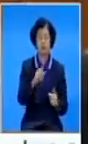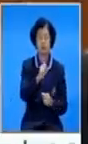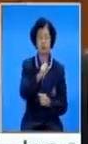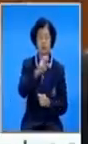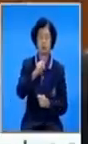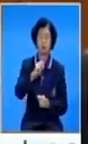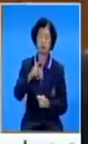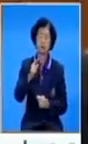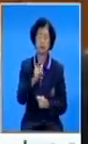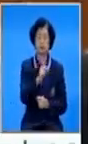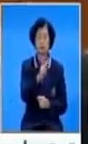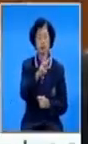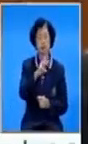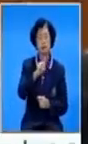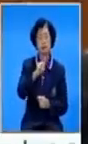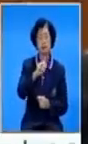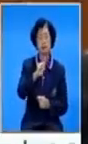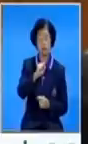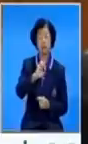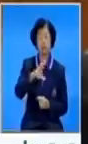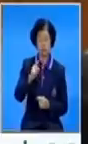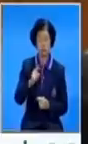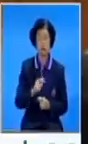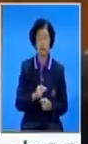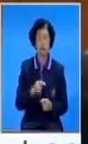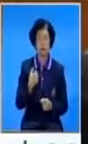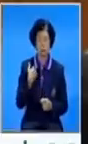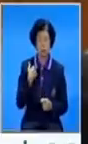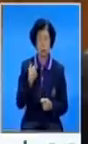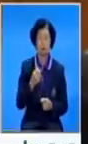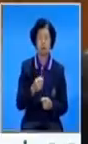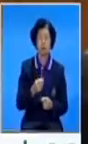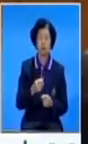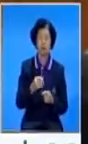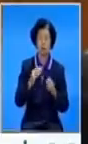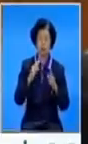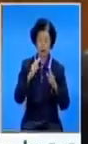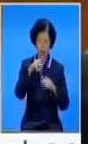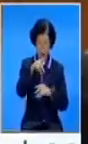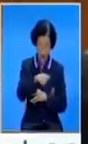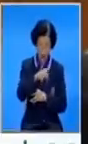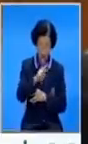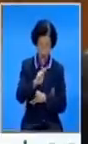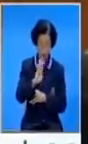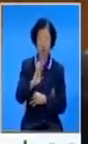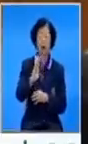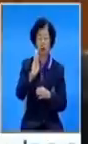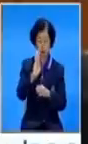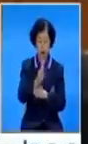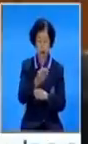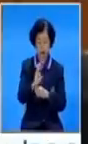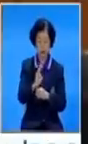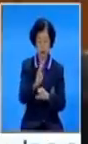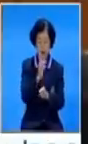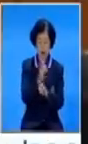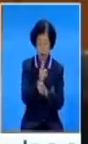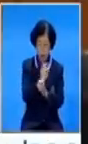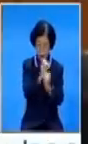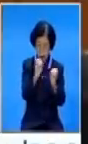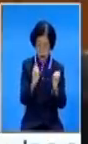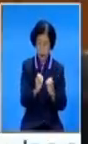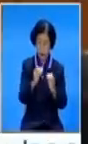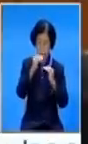ฉบับหนึ่งแล้วเขาเรียกว่าพระบัญญัติธุรกิจรักษาความปลอดภัยกำหนดสเปครปภ.